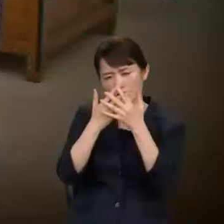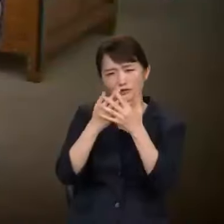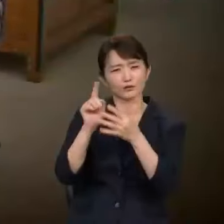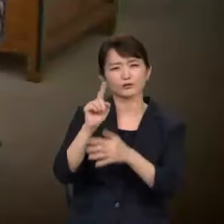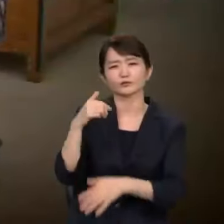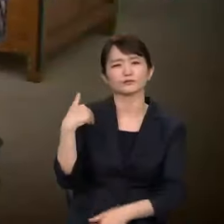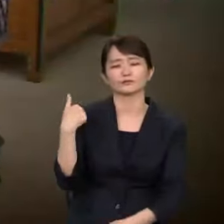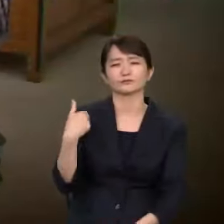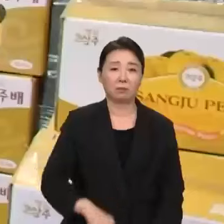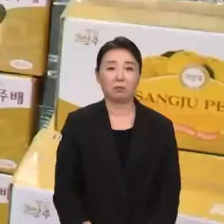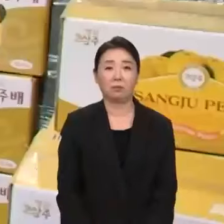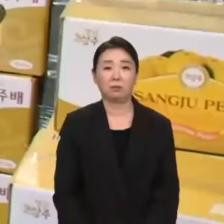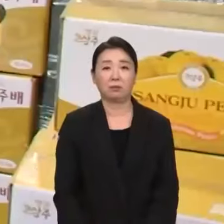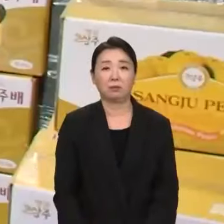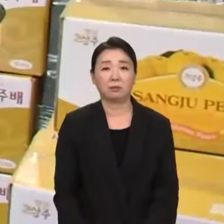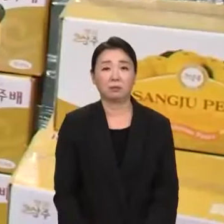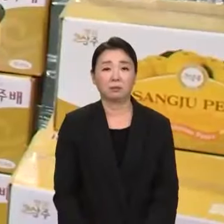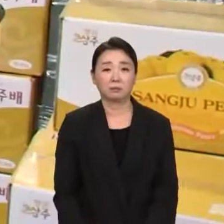이상화입니다.